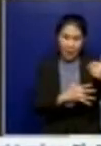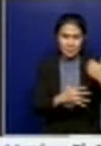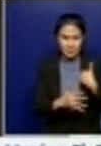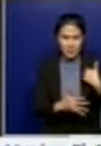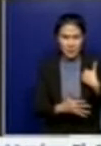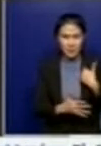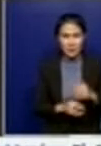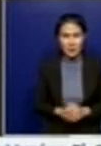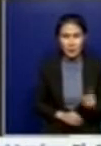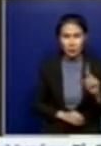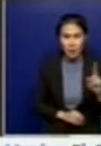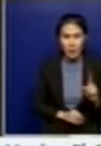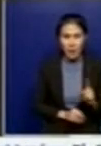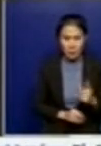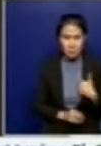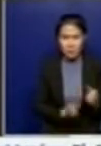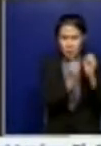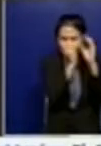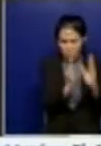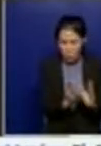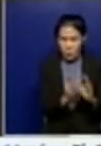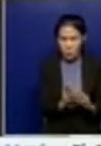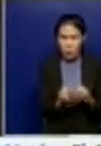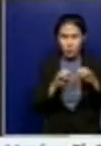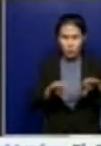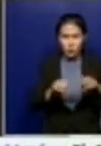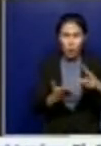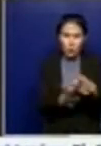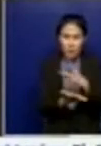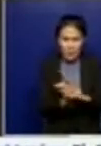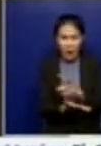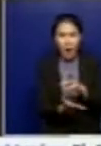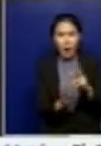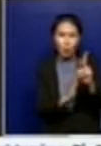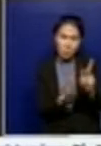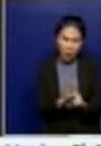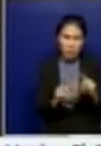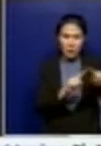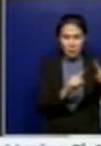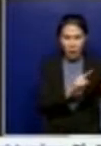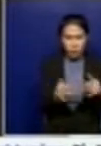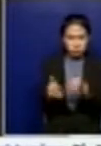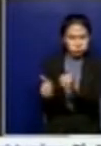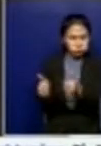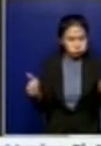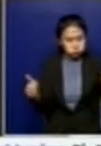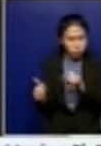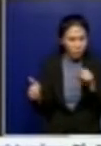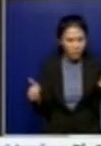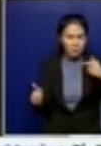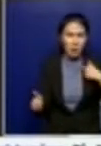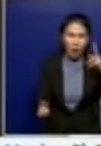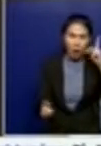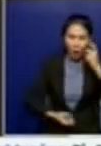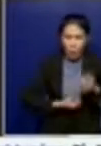ารย์ทางวิชารัฐศาสตร์หลายท่านนะครับก็ออกมาแสดงความคิดเห็นนะต่อสังคมต่อสื่อมวลชน